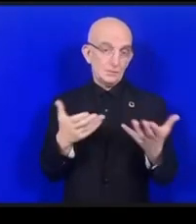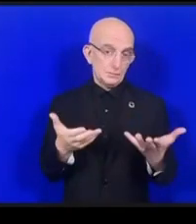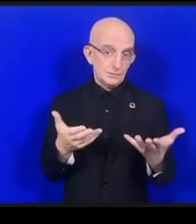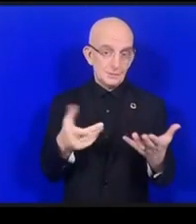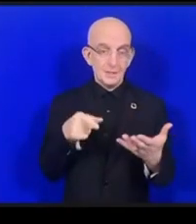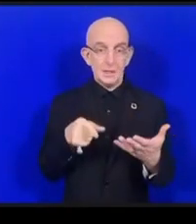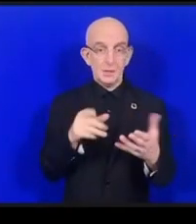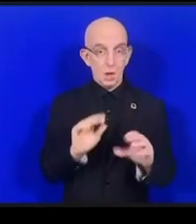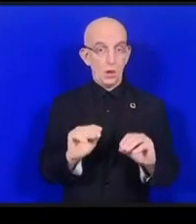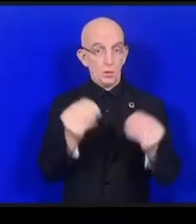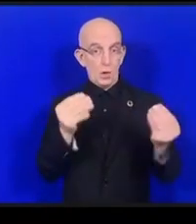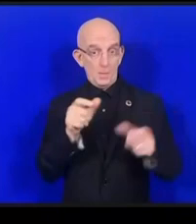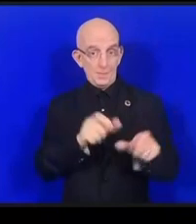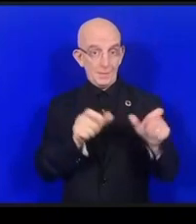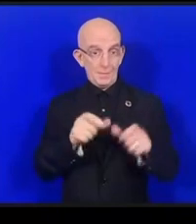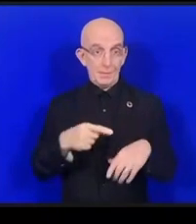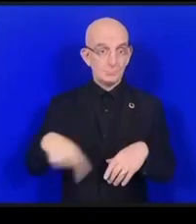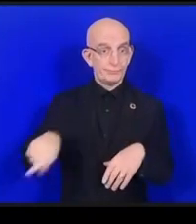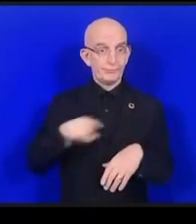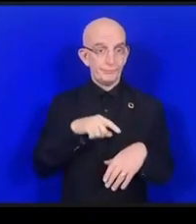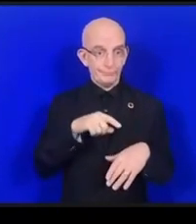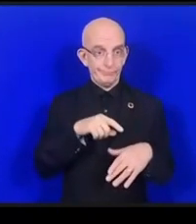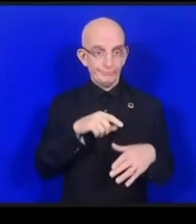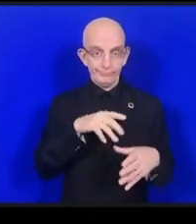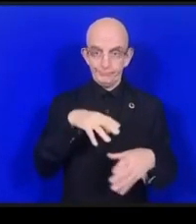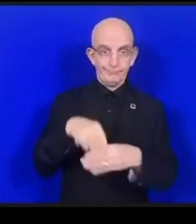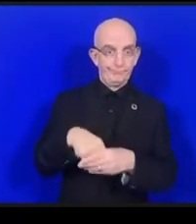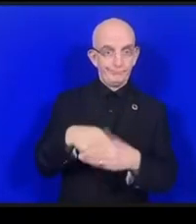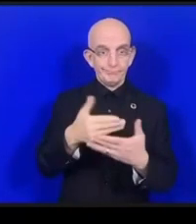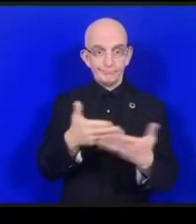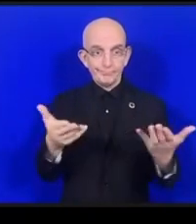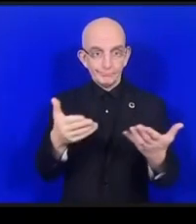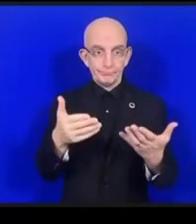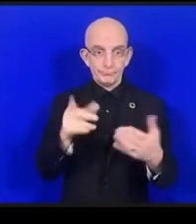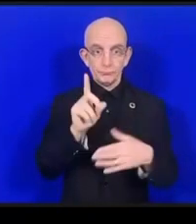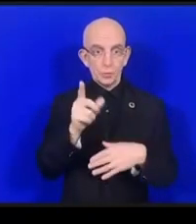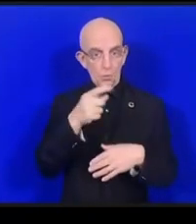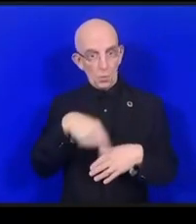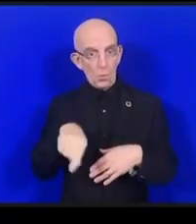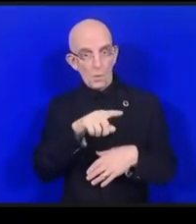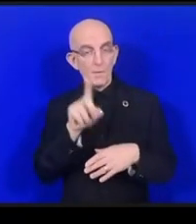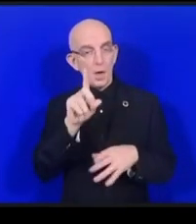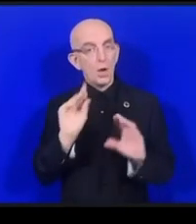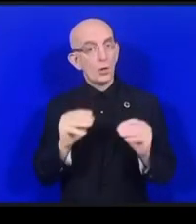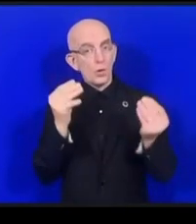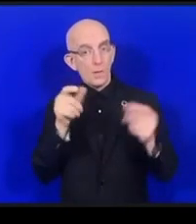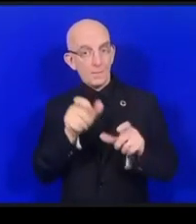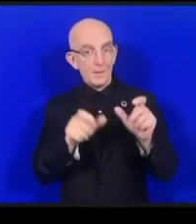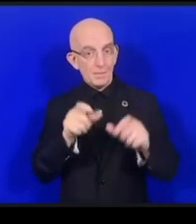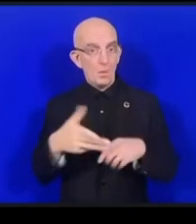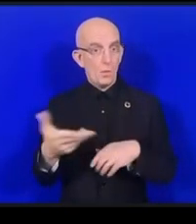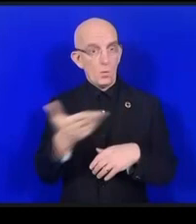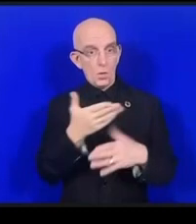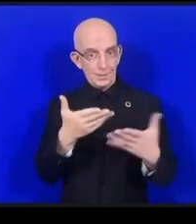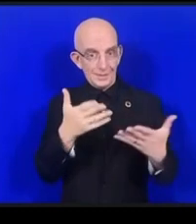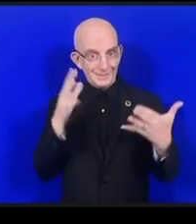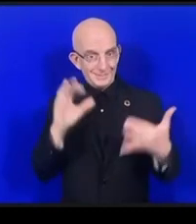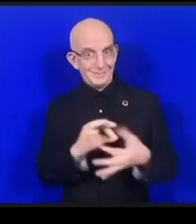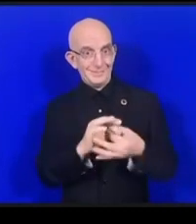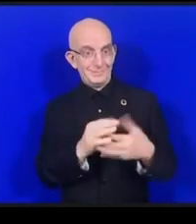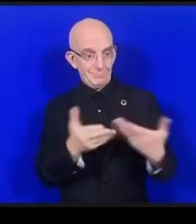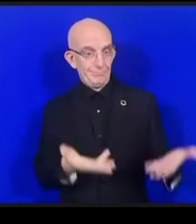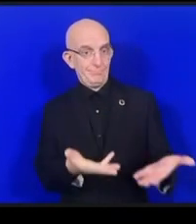работе управления интернетом молодёжь пользуется